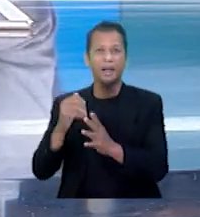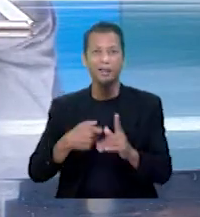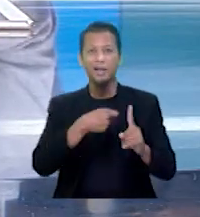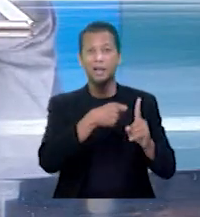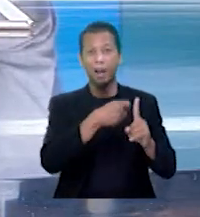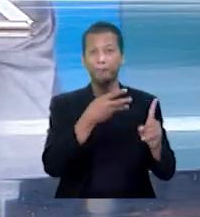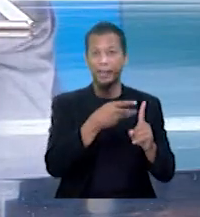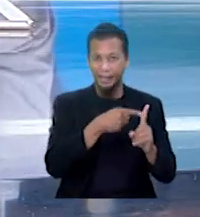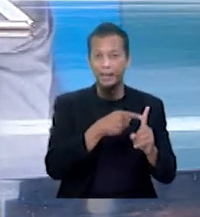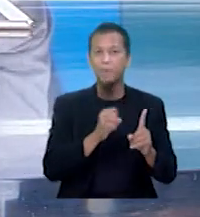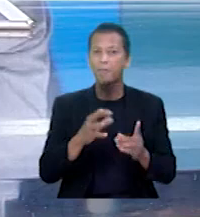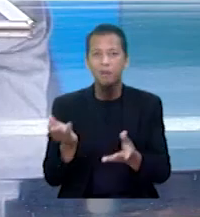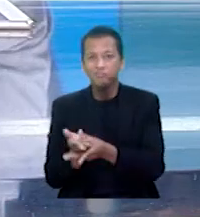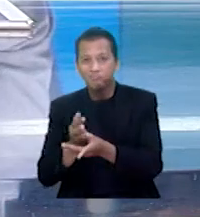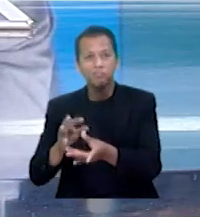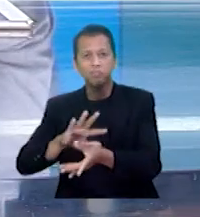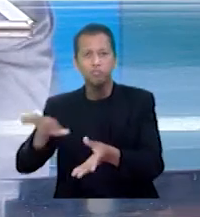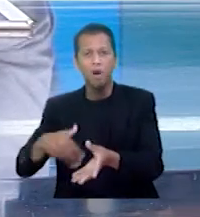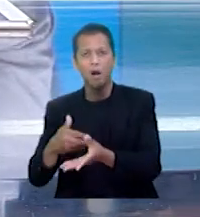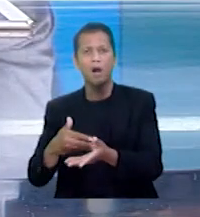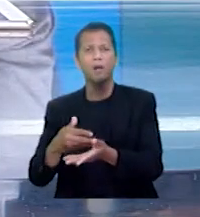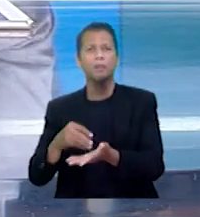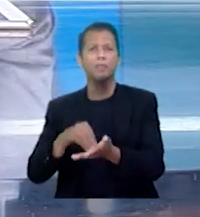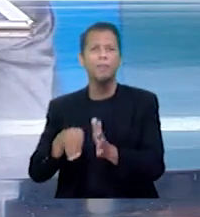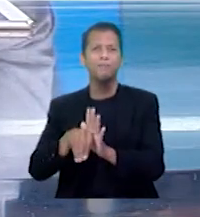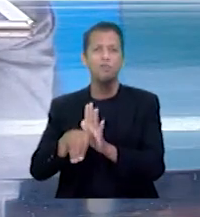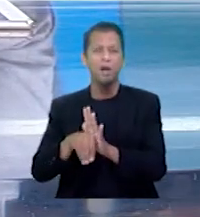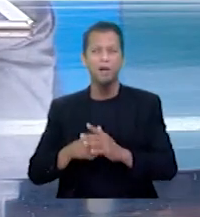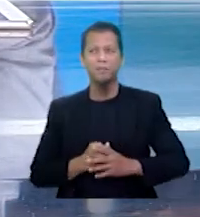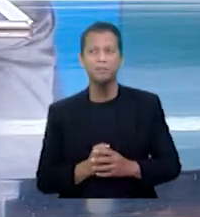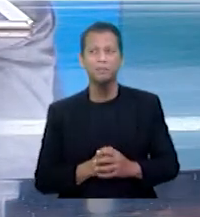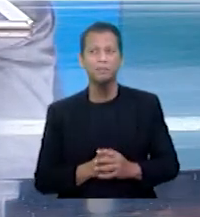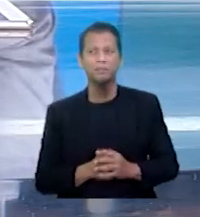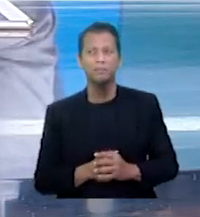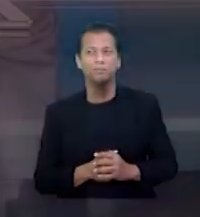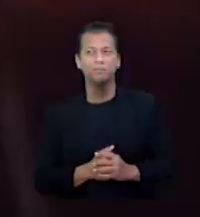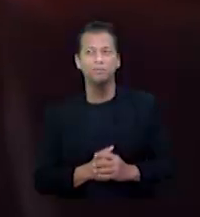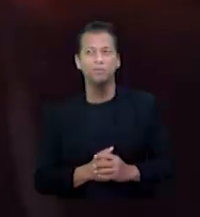Kependudukan dan Catatan Sipil di Oksibil, Kabupaten Pegunungan Bintang, Papua Pegunungan.